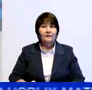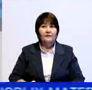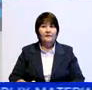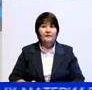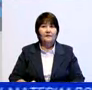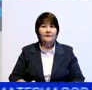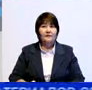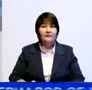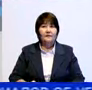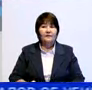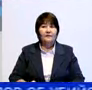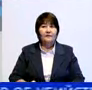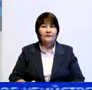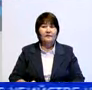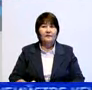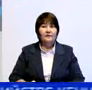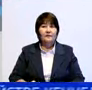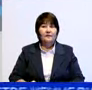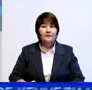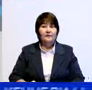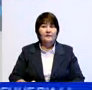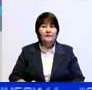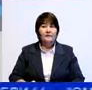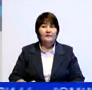Кудая, не жазы хвали.